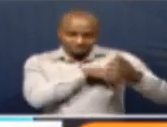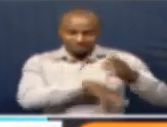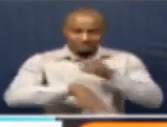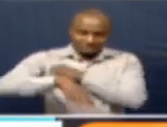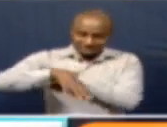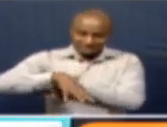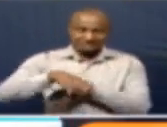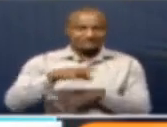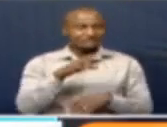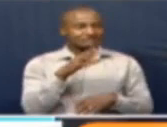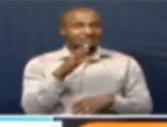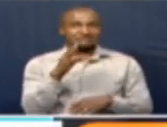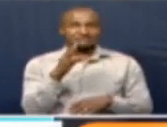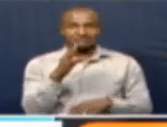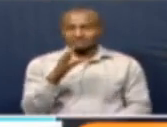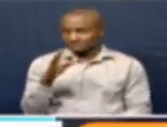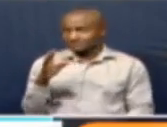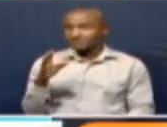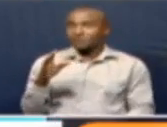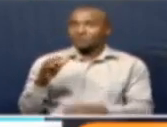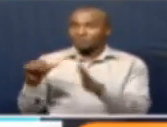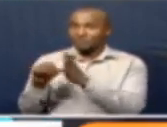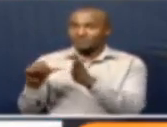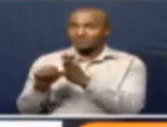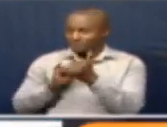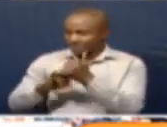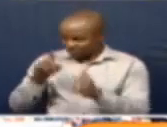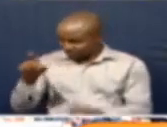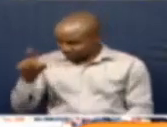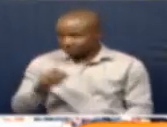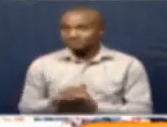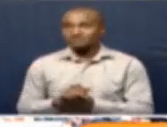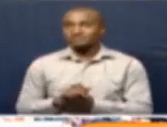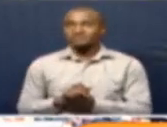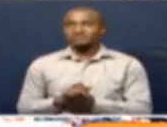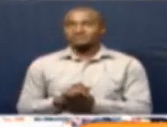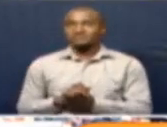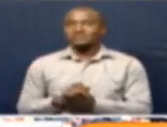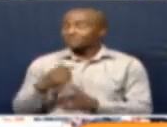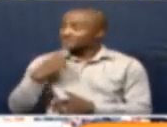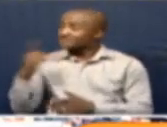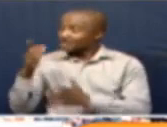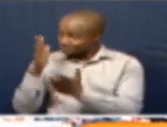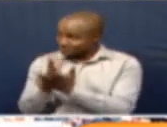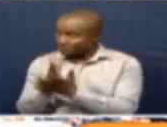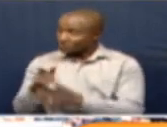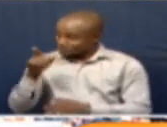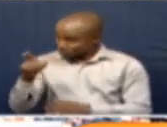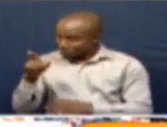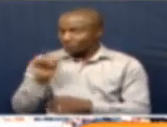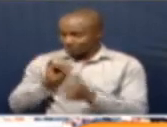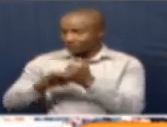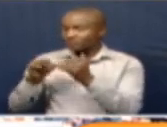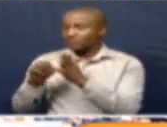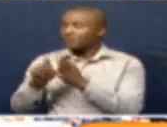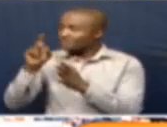analala akiwa mchafu. Hapo sasa kosa ni lako wewe. Wewe ndio utatakikana kumfanya. Nakwambia ndio kweli, wewe ndio utatakana